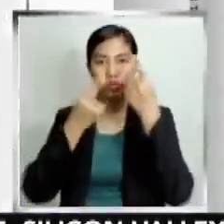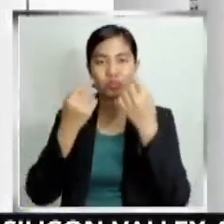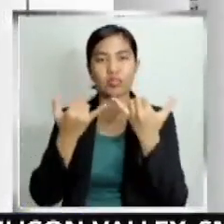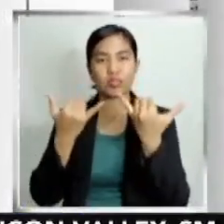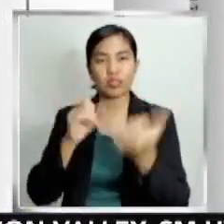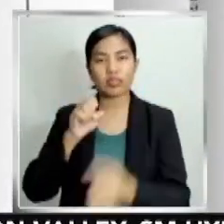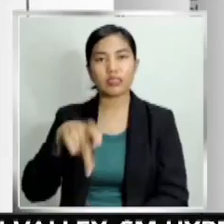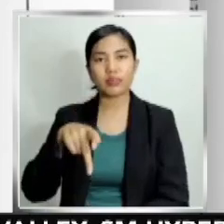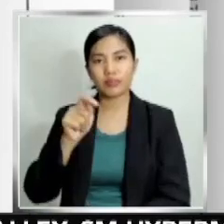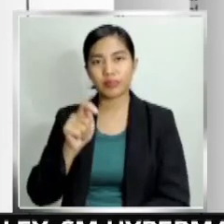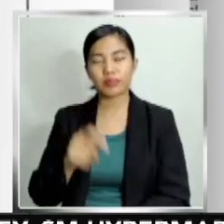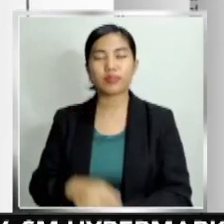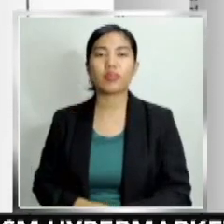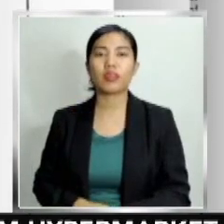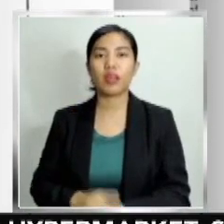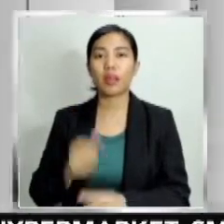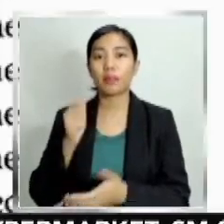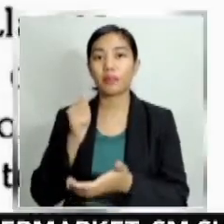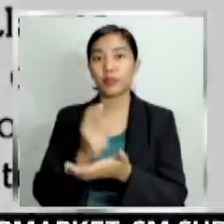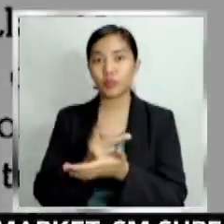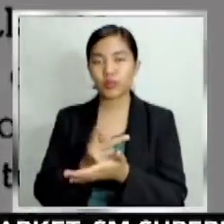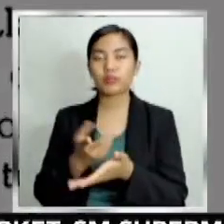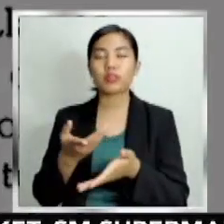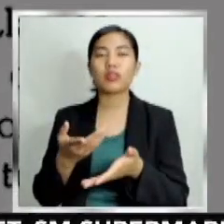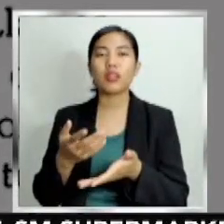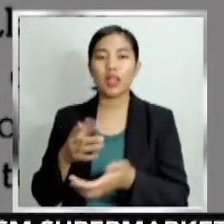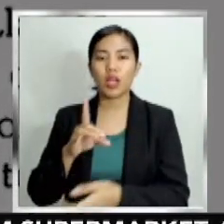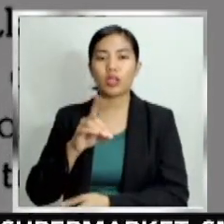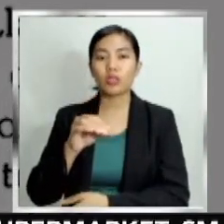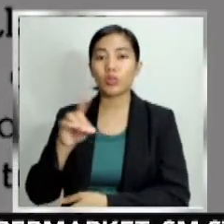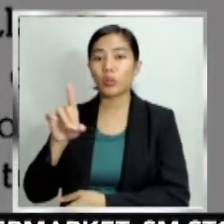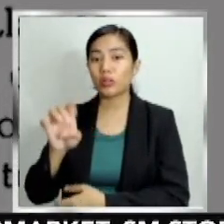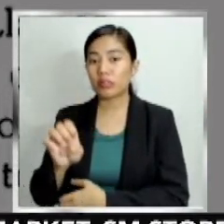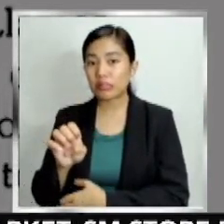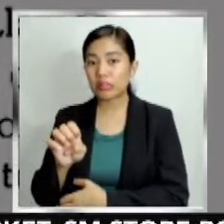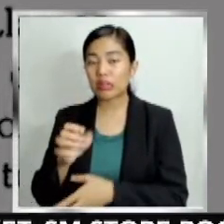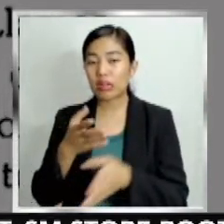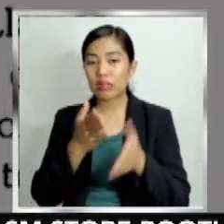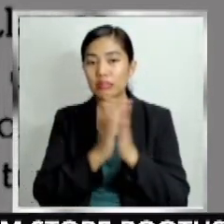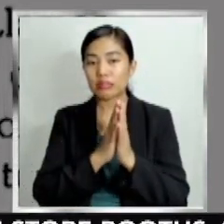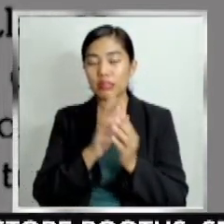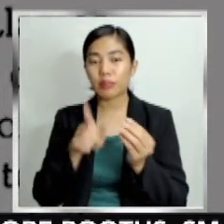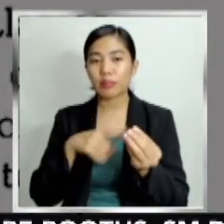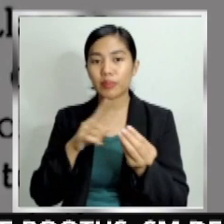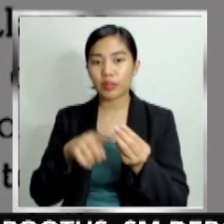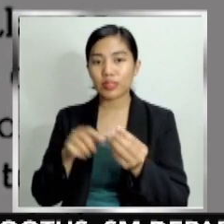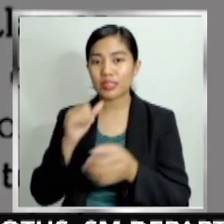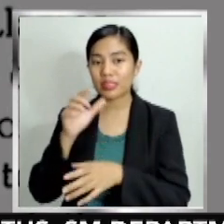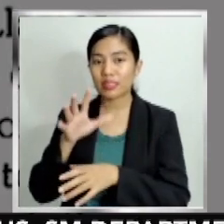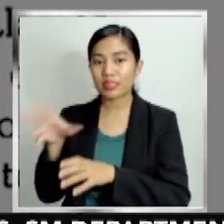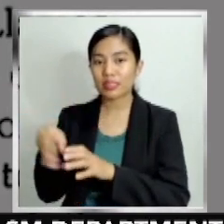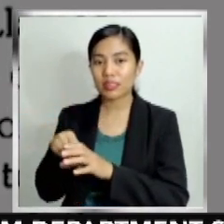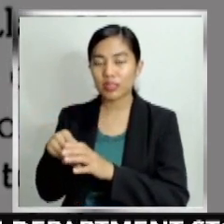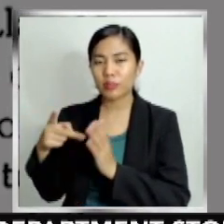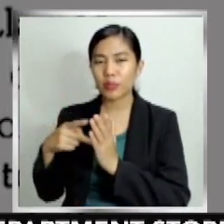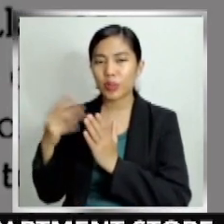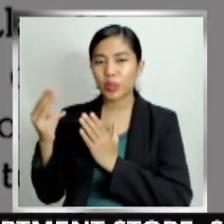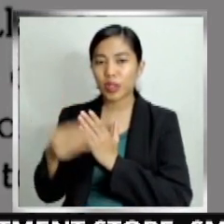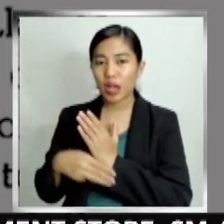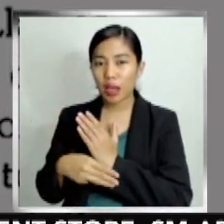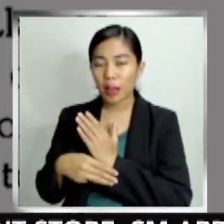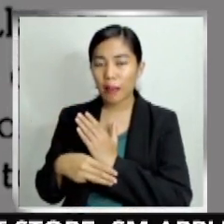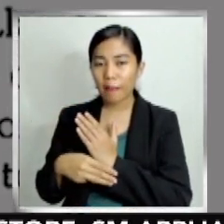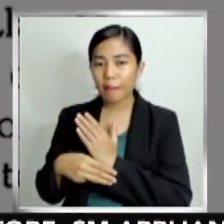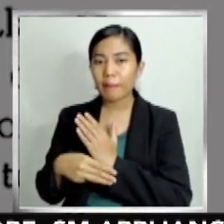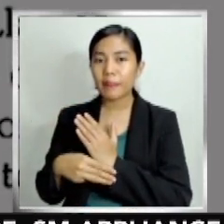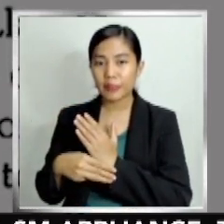ang hiling ng Department of Labor and Employment na i-exempt sa election ban ang mga programa nito basta't ang mga taga-Labor